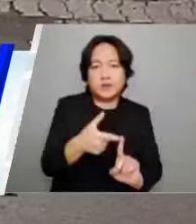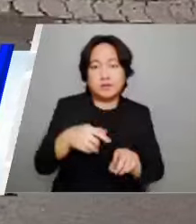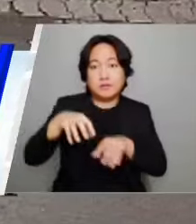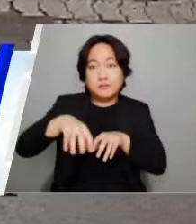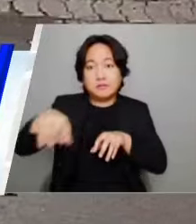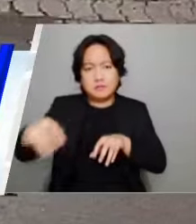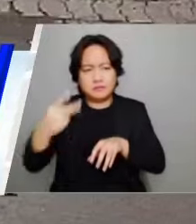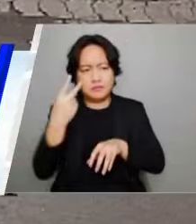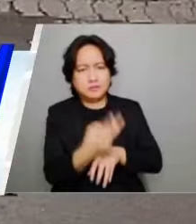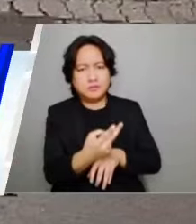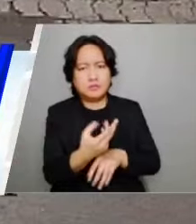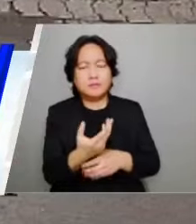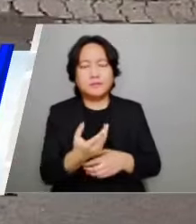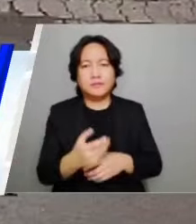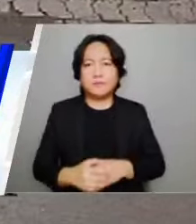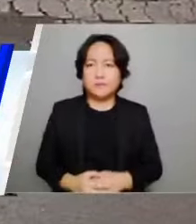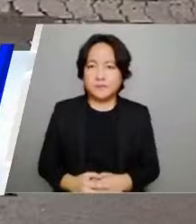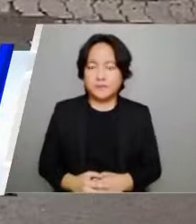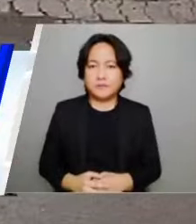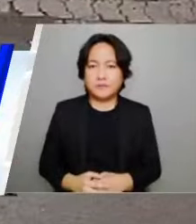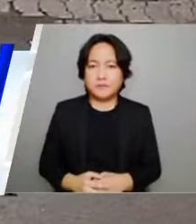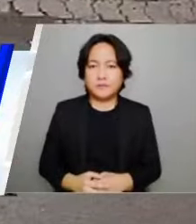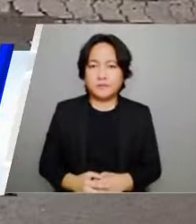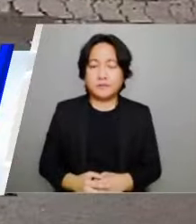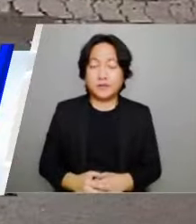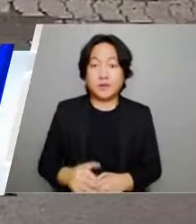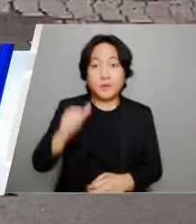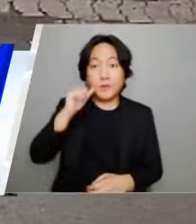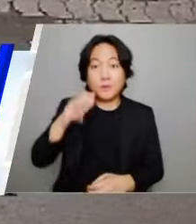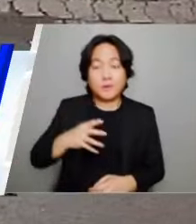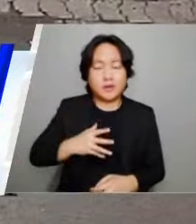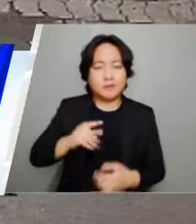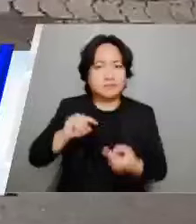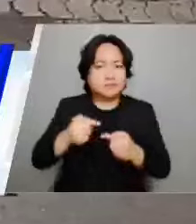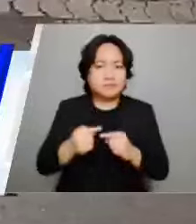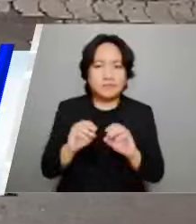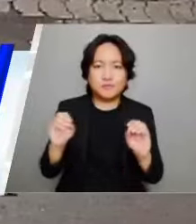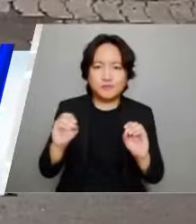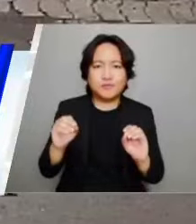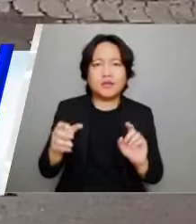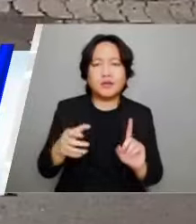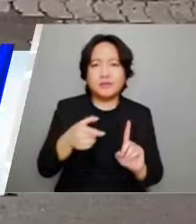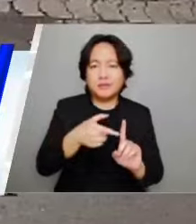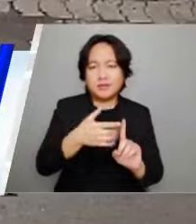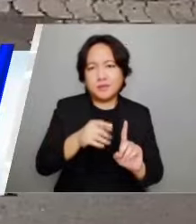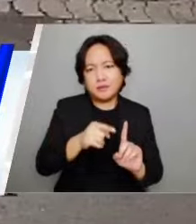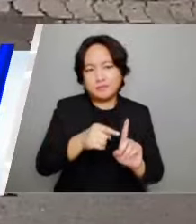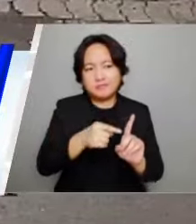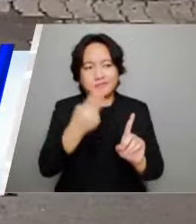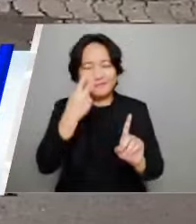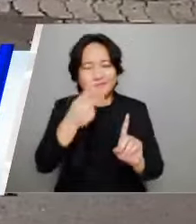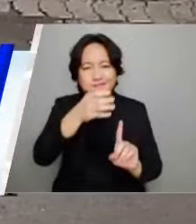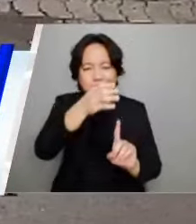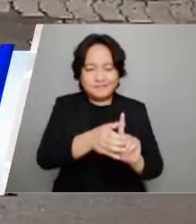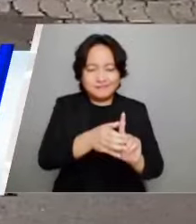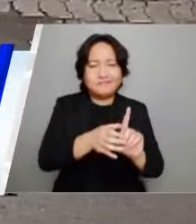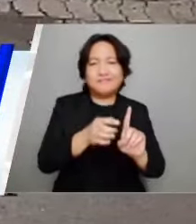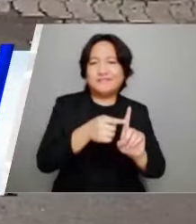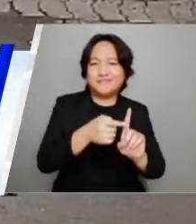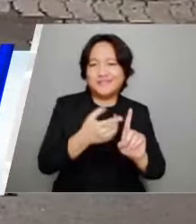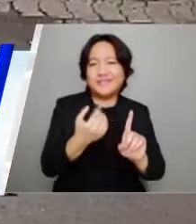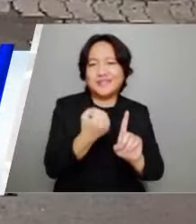sa eskinita. Pero hindi nasaktan ang babae at nagwapang inabas ang kanyang ulo sa butas ng tangke. Ayon sa security